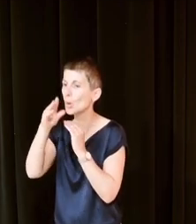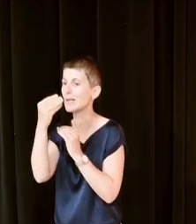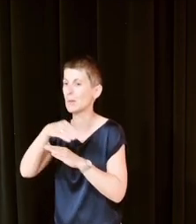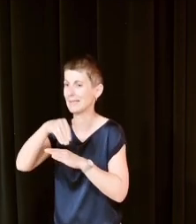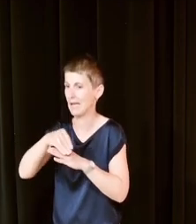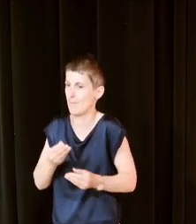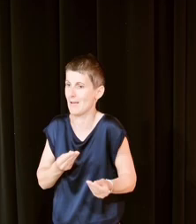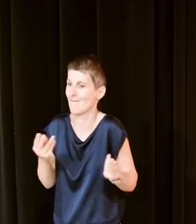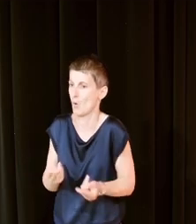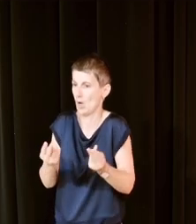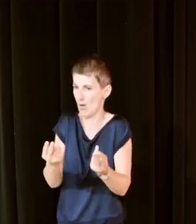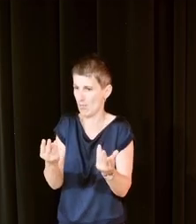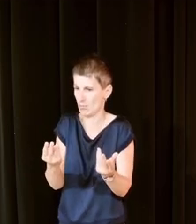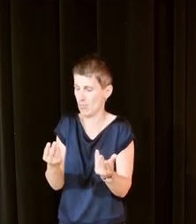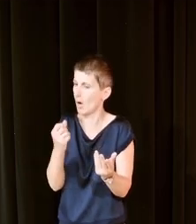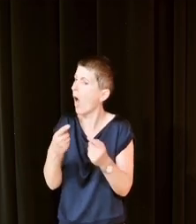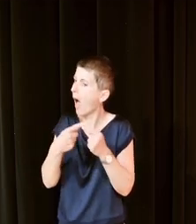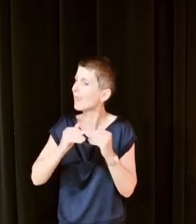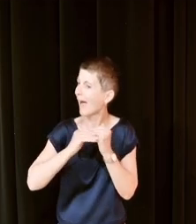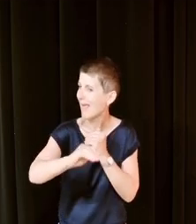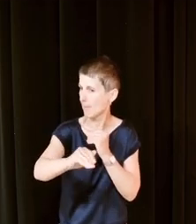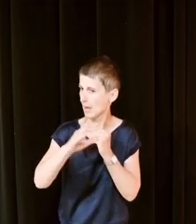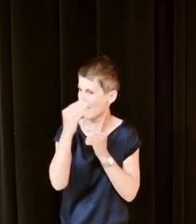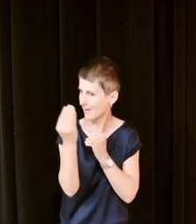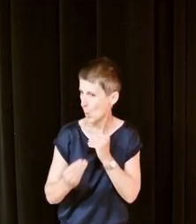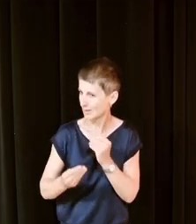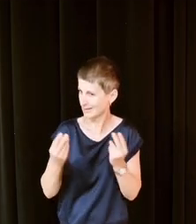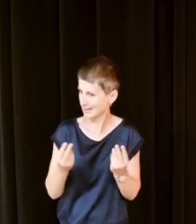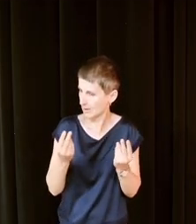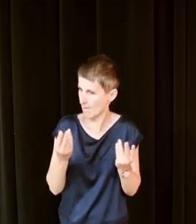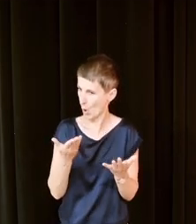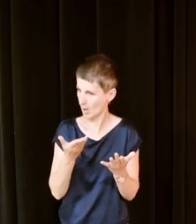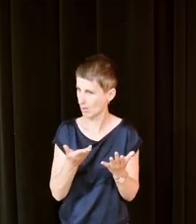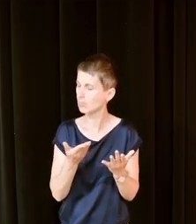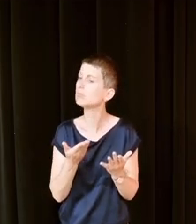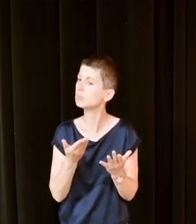Also ich kommuniziere auf einer anderen Ebene. Sich zu zeigen ist